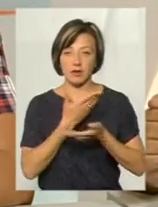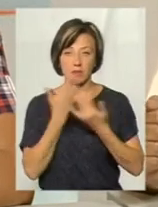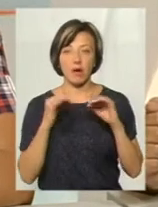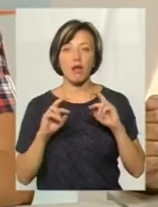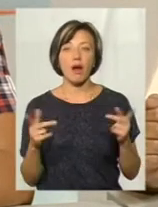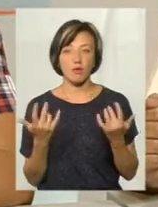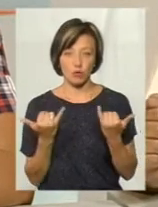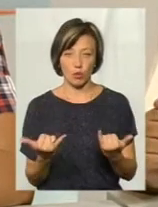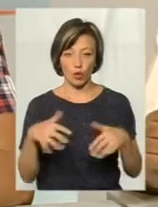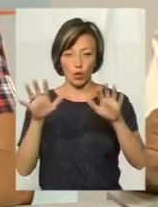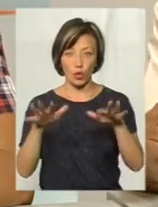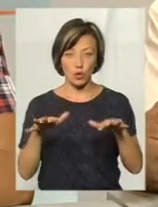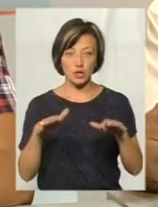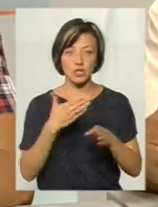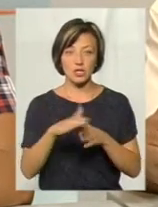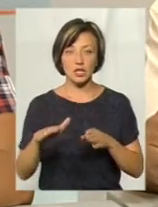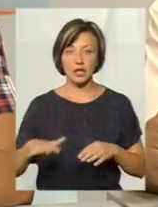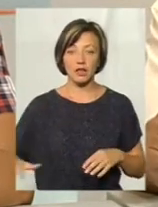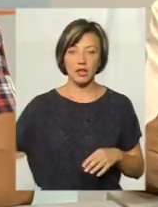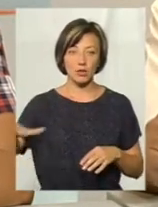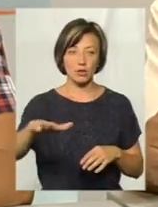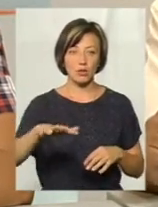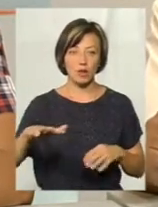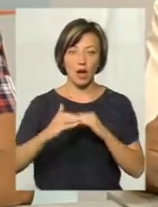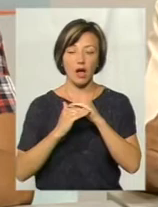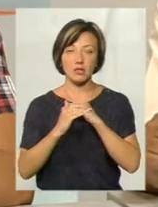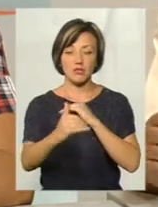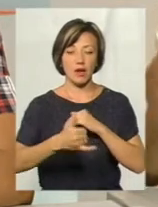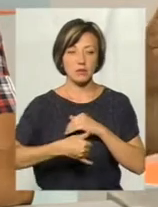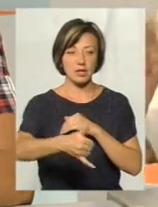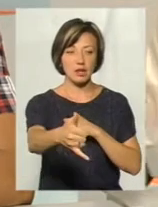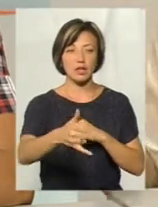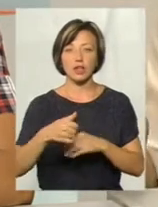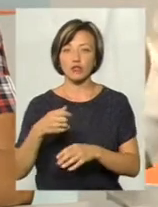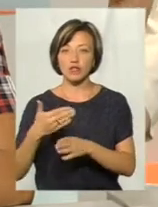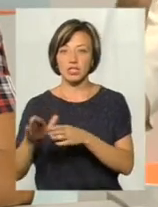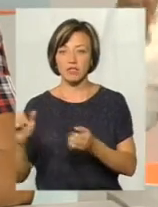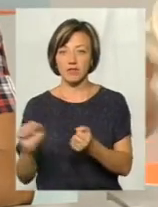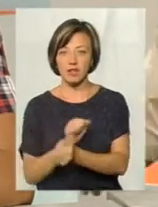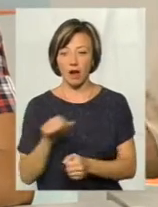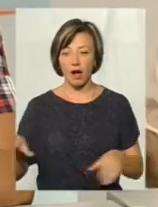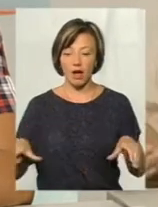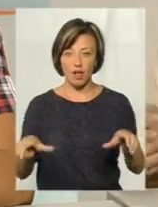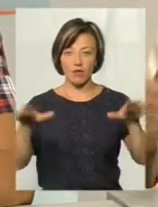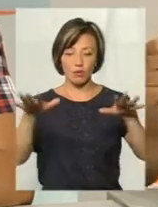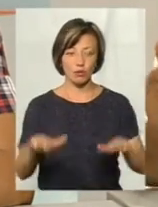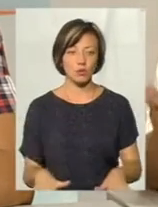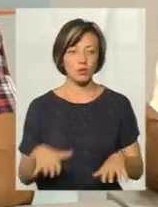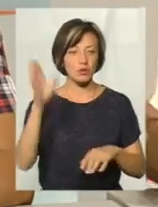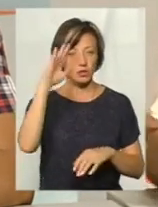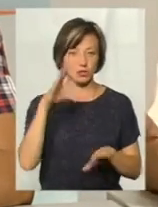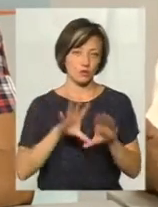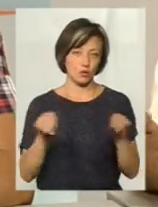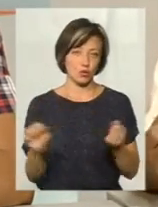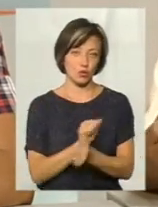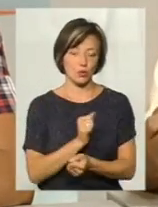сьогодні. Сьогодні пройшов дощ, частина території асфальтом залита, частина висушена. Так? Канави дощі стекли і до свидання. Тобто